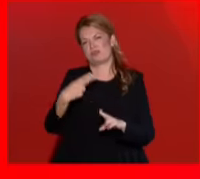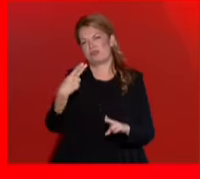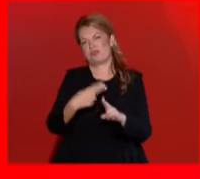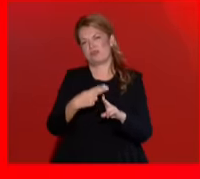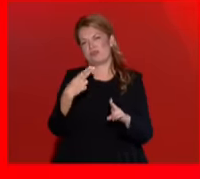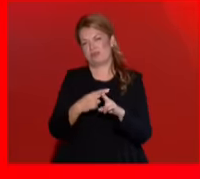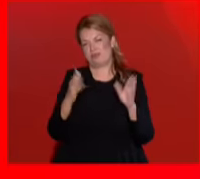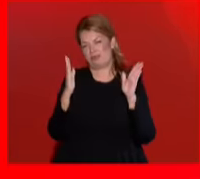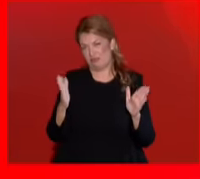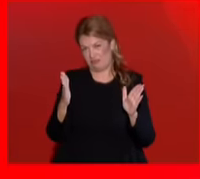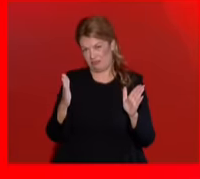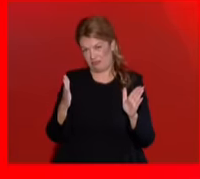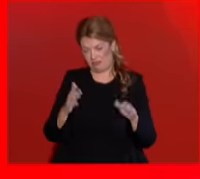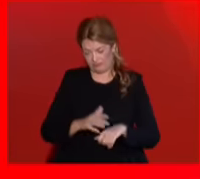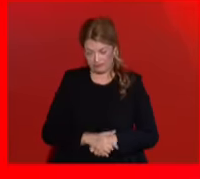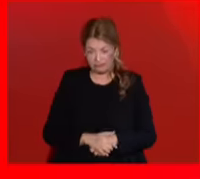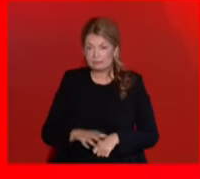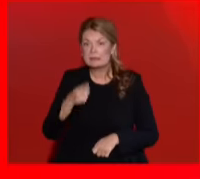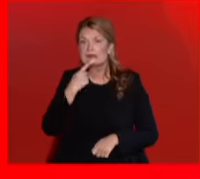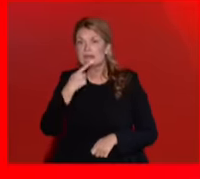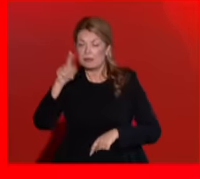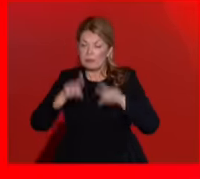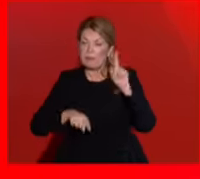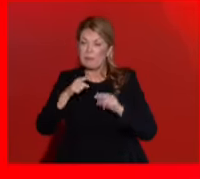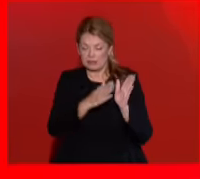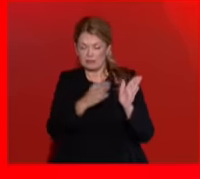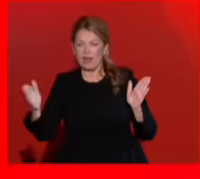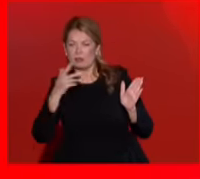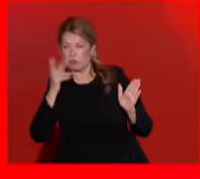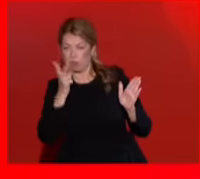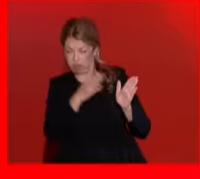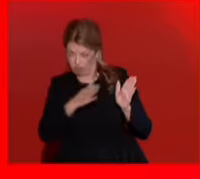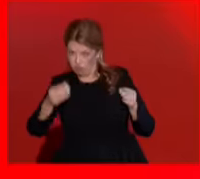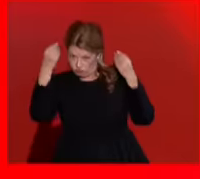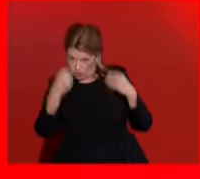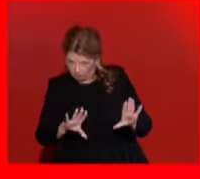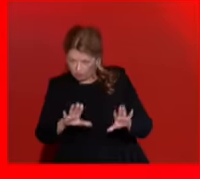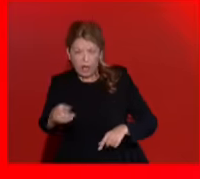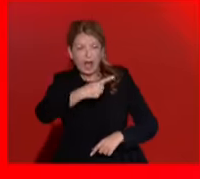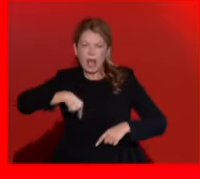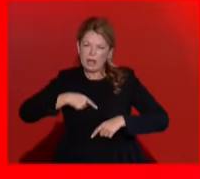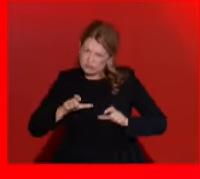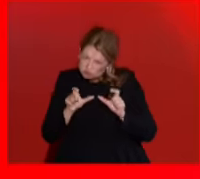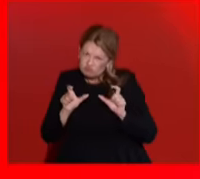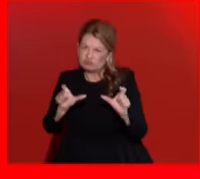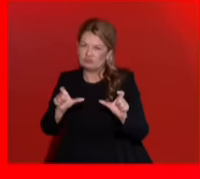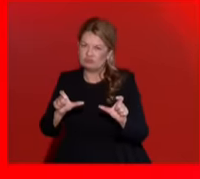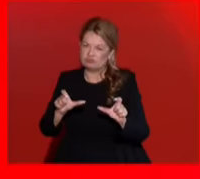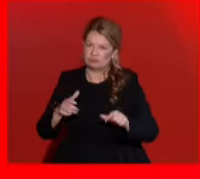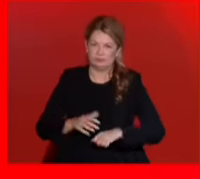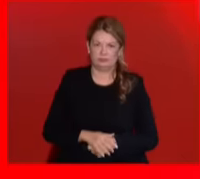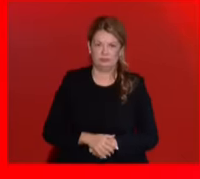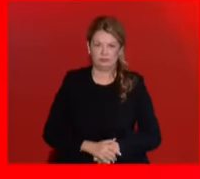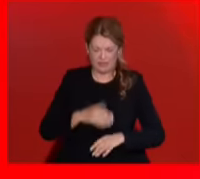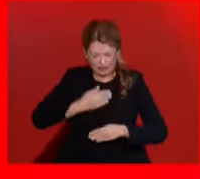και όποιος αυτή την περίοδο τη συκοφαντεί θα μας βρει απέναντι τείχος